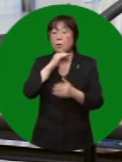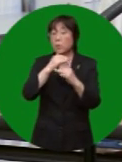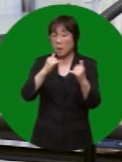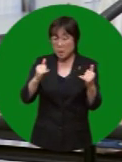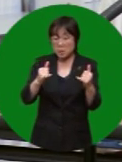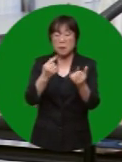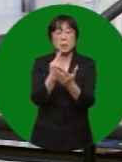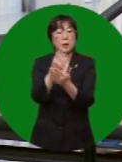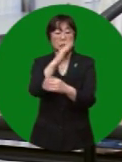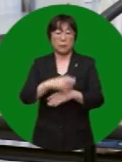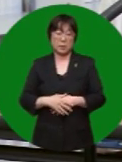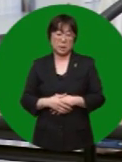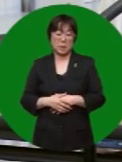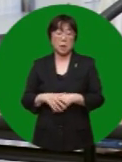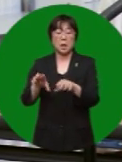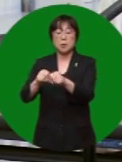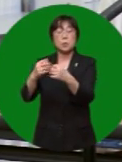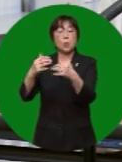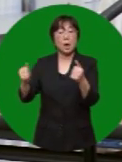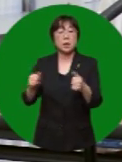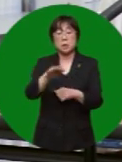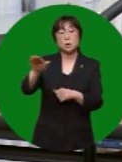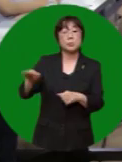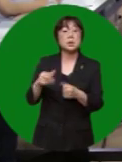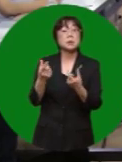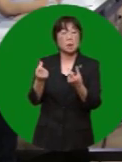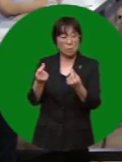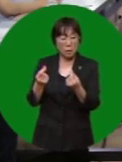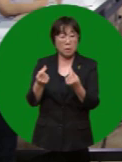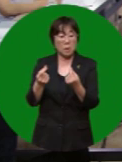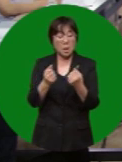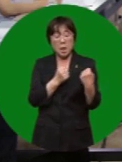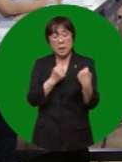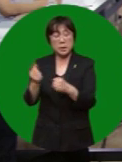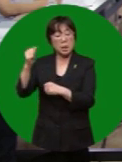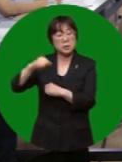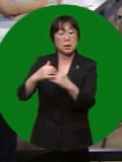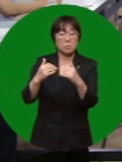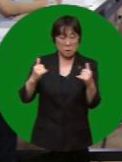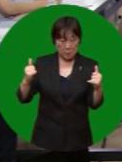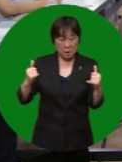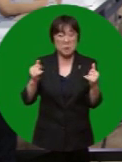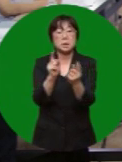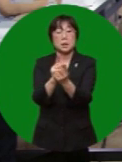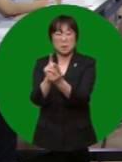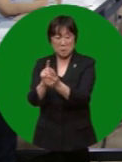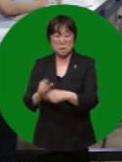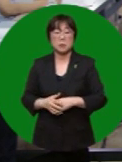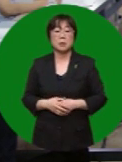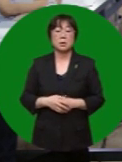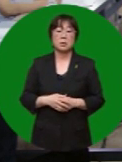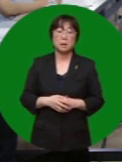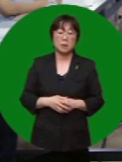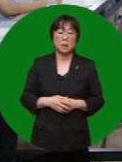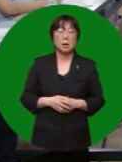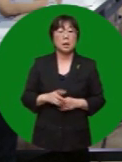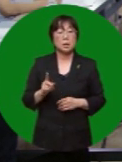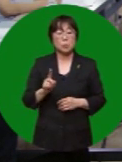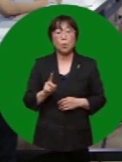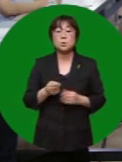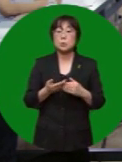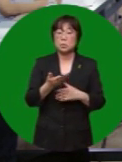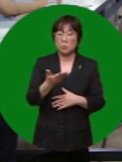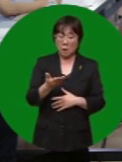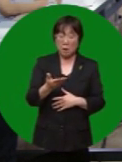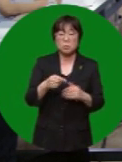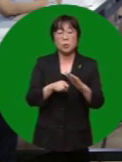者の皆さんだけじゃなくて今出た障害者の皆さん方、この避難弱者の皆さん方ですね、こうした皆さん方の対応といった